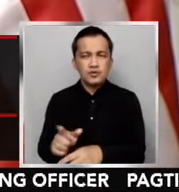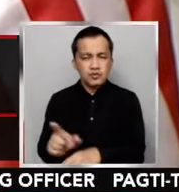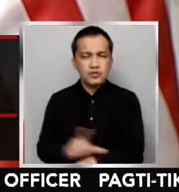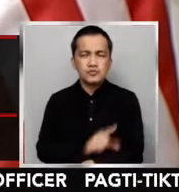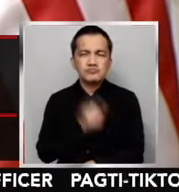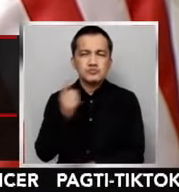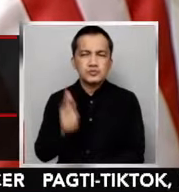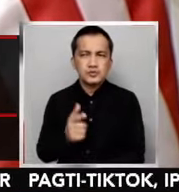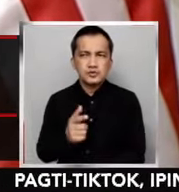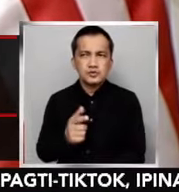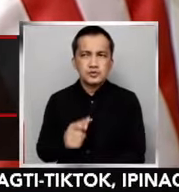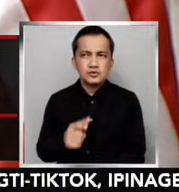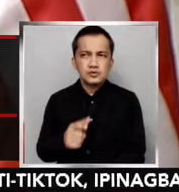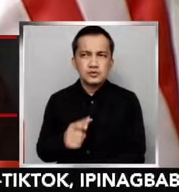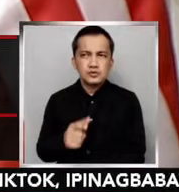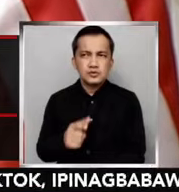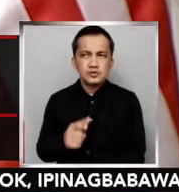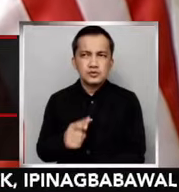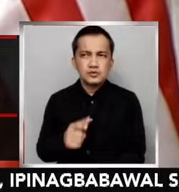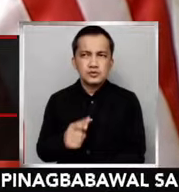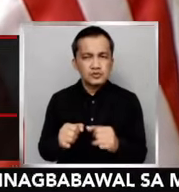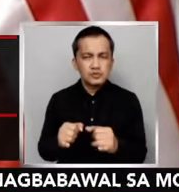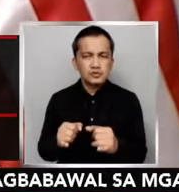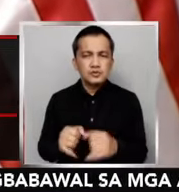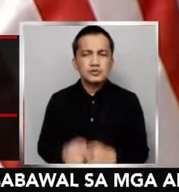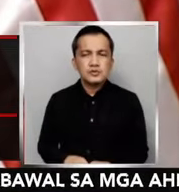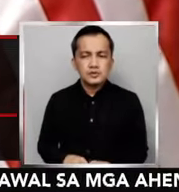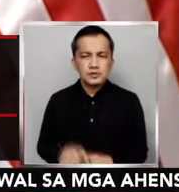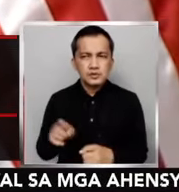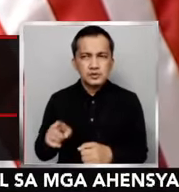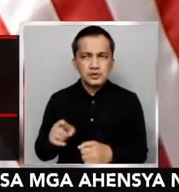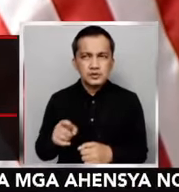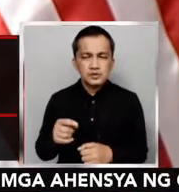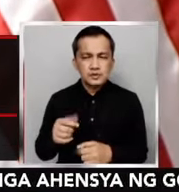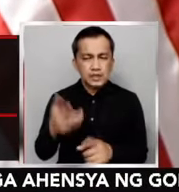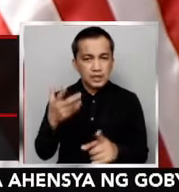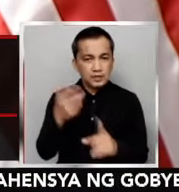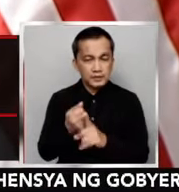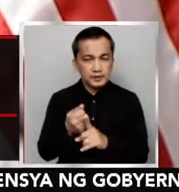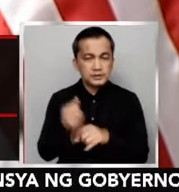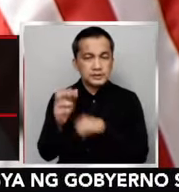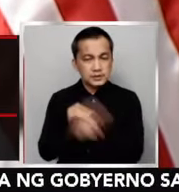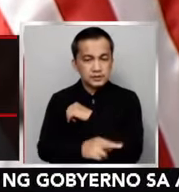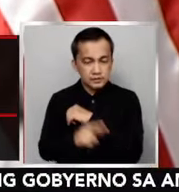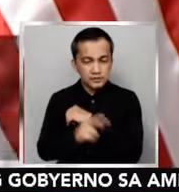cous is that the